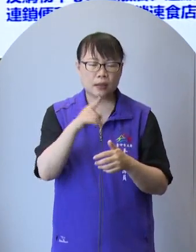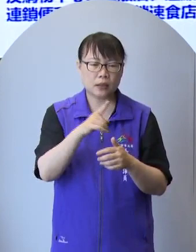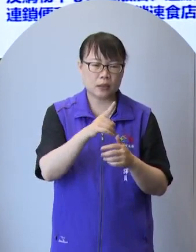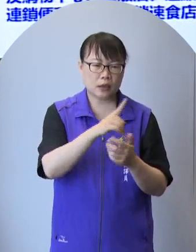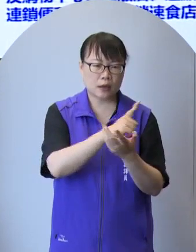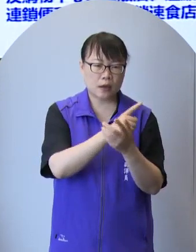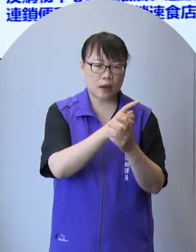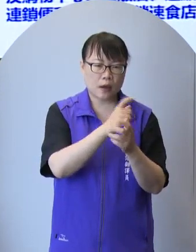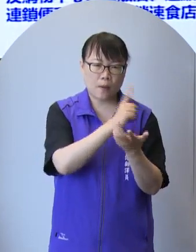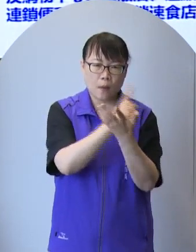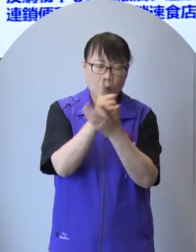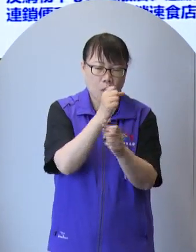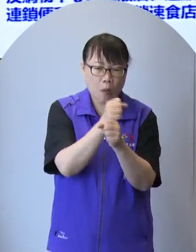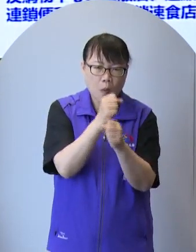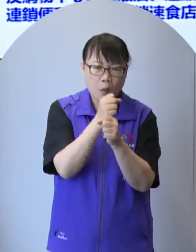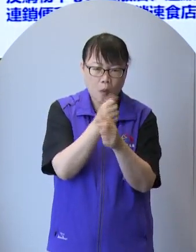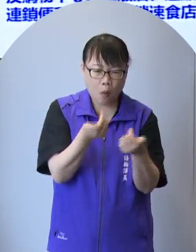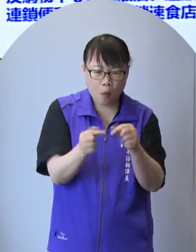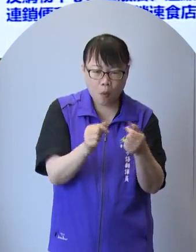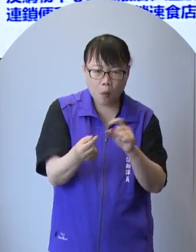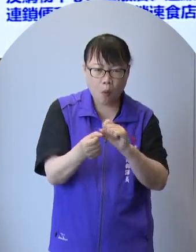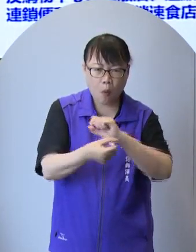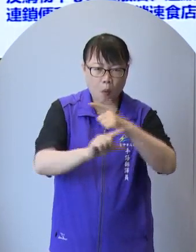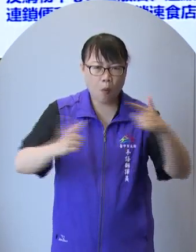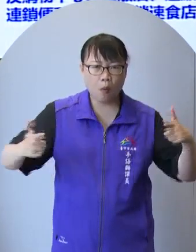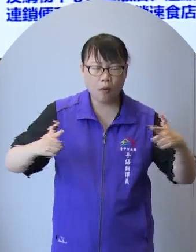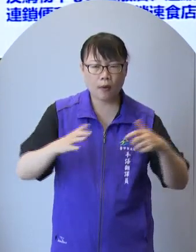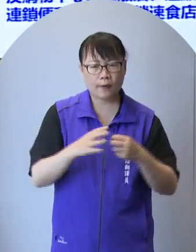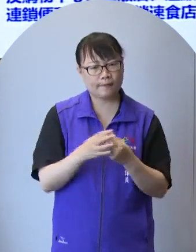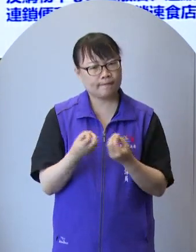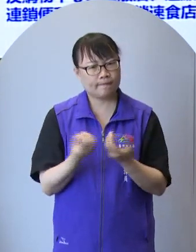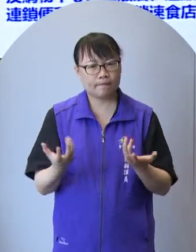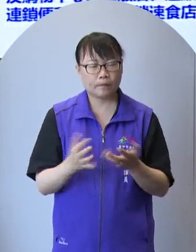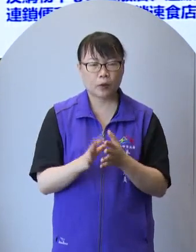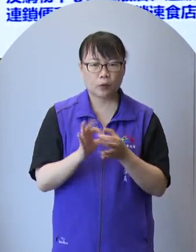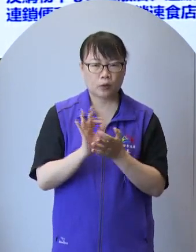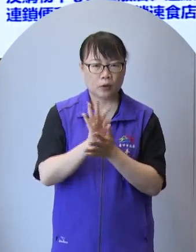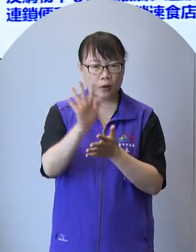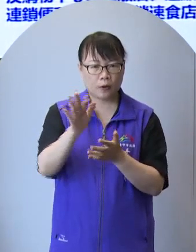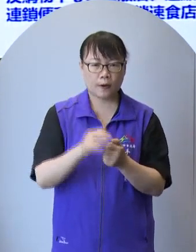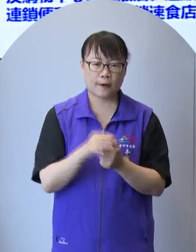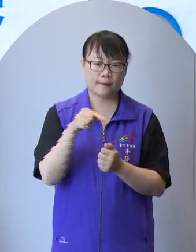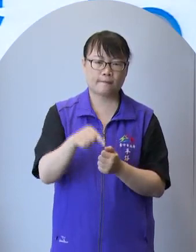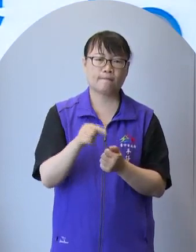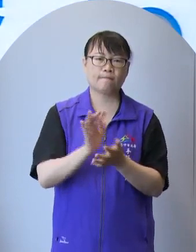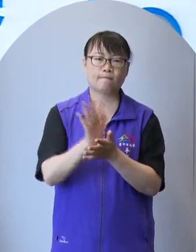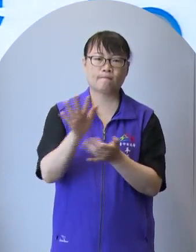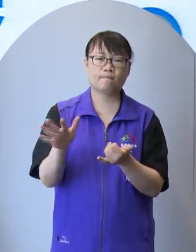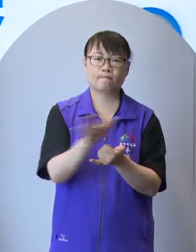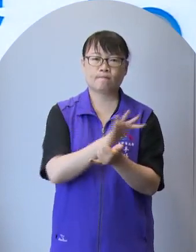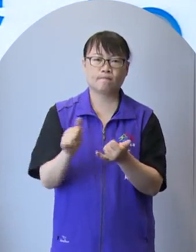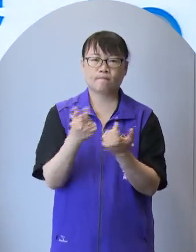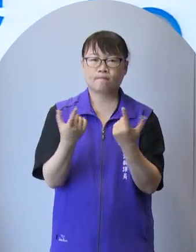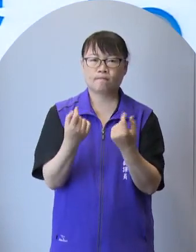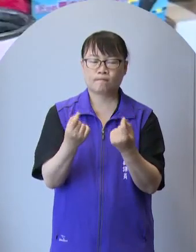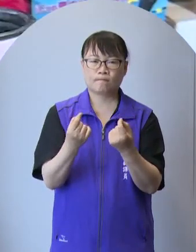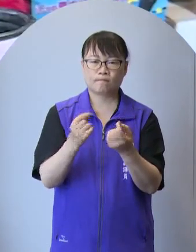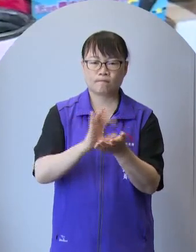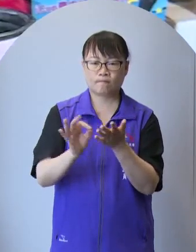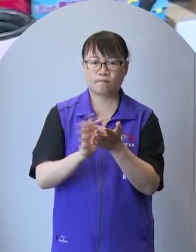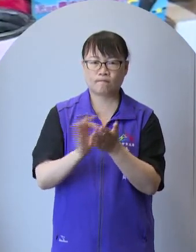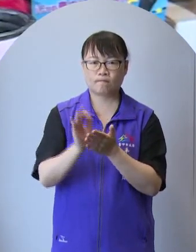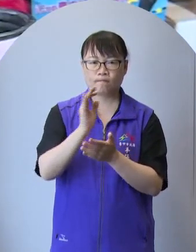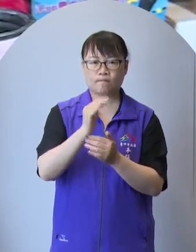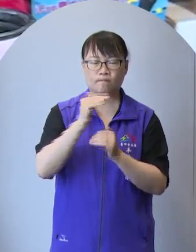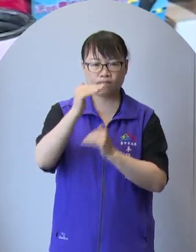所以这个部分在8月1日全国也会扩大限用，哦，扩大限用。我们再看到下一页的整个